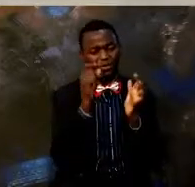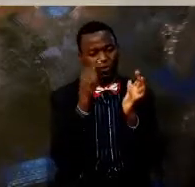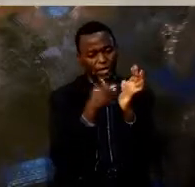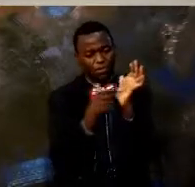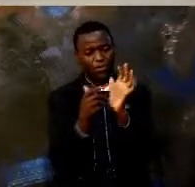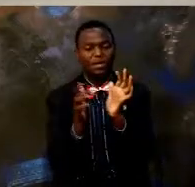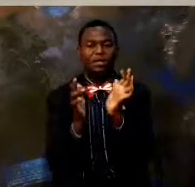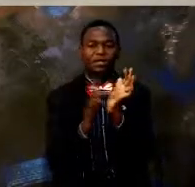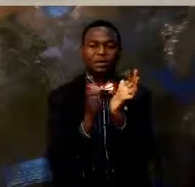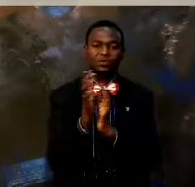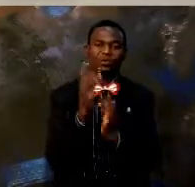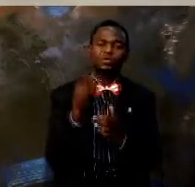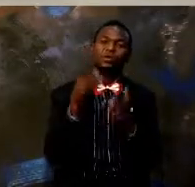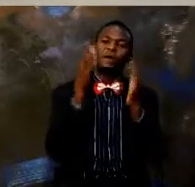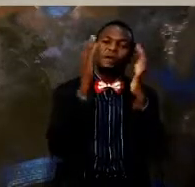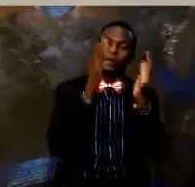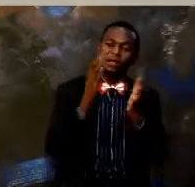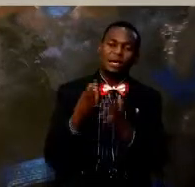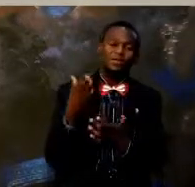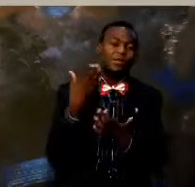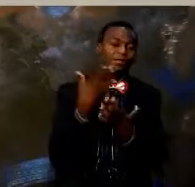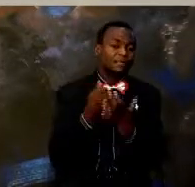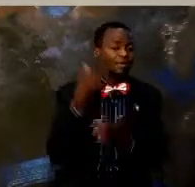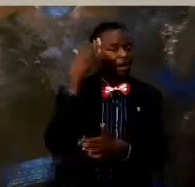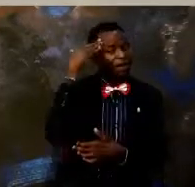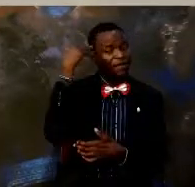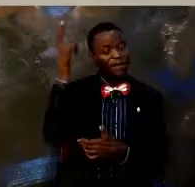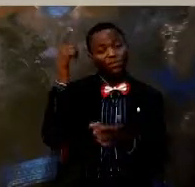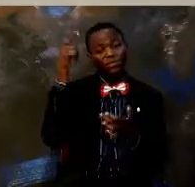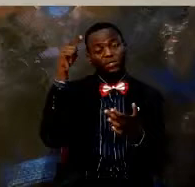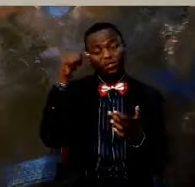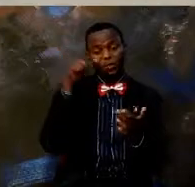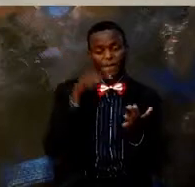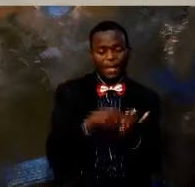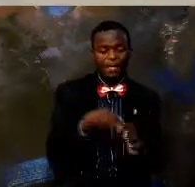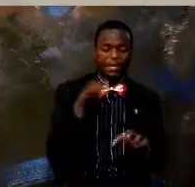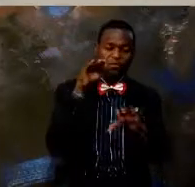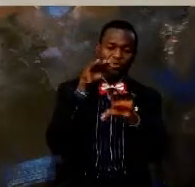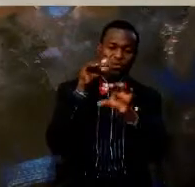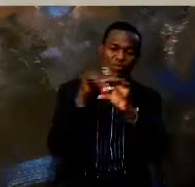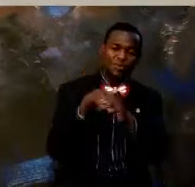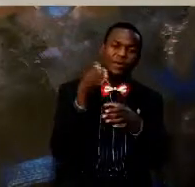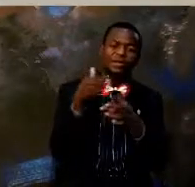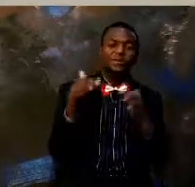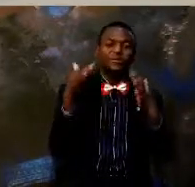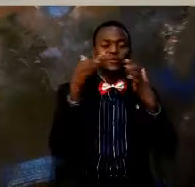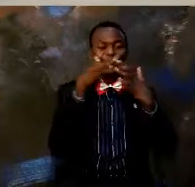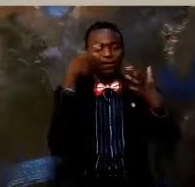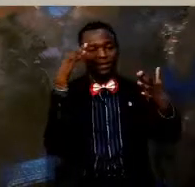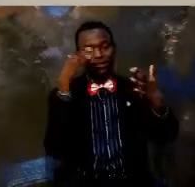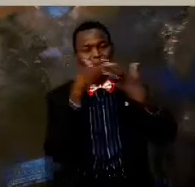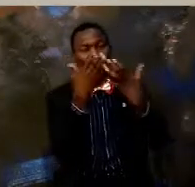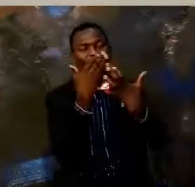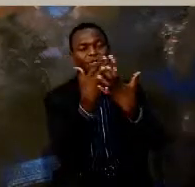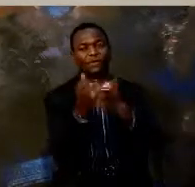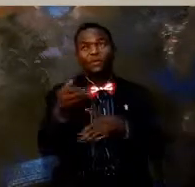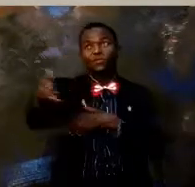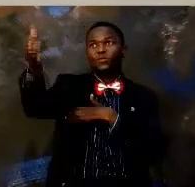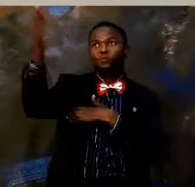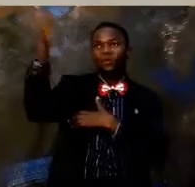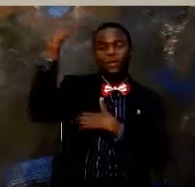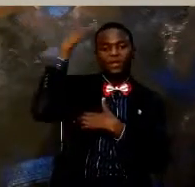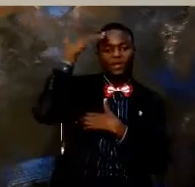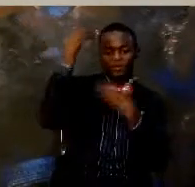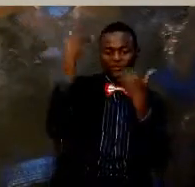ya wanadamu ni kwa sababu hawajafahamu. Ndio maana ujumbe wa leo nyumbani hatimaye, kwa sababu Mungu anafahamu